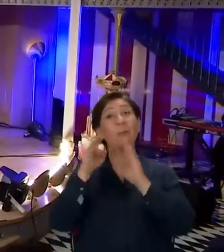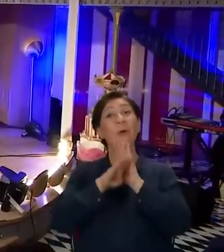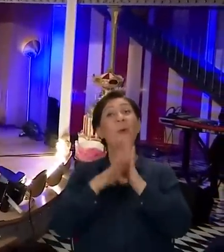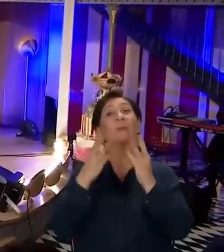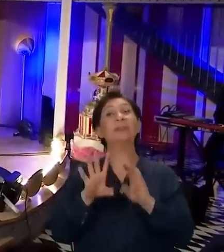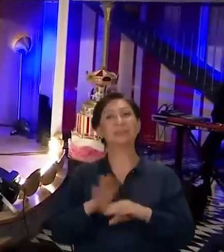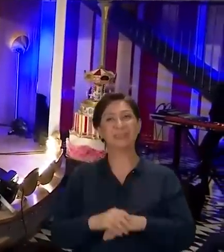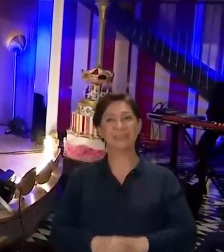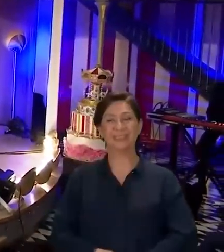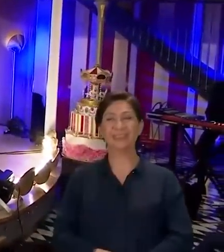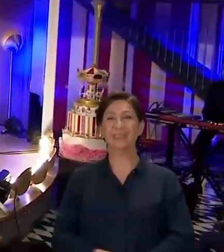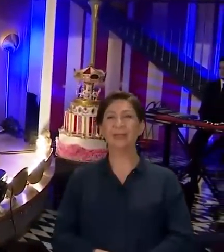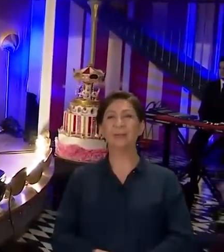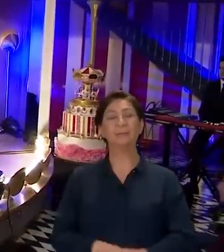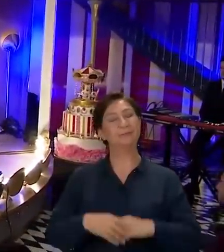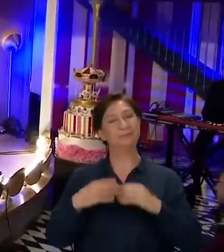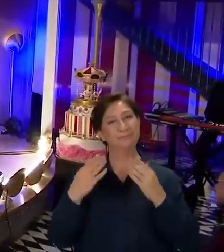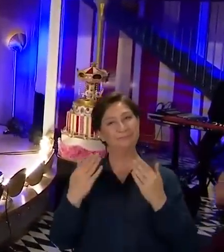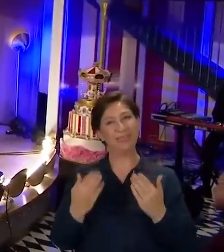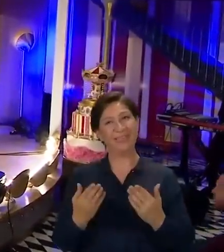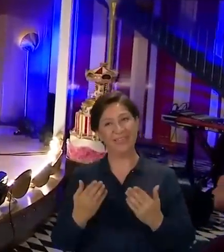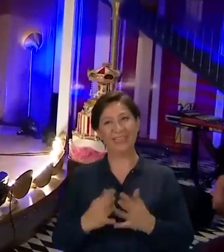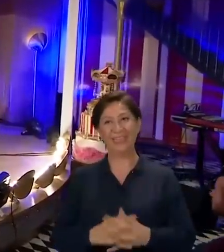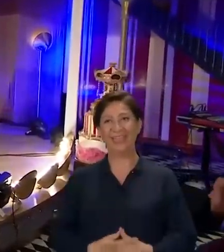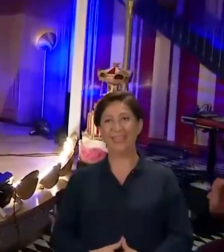hakikaten? Peki. Bir şey